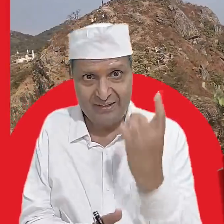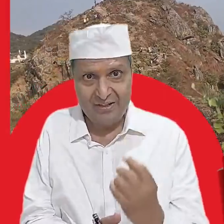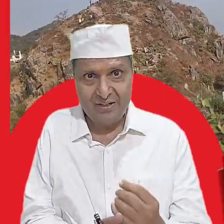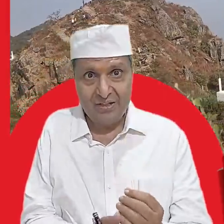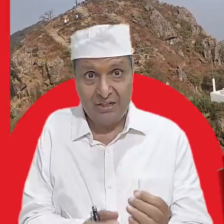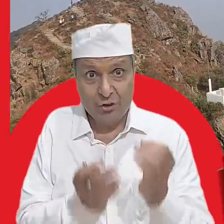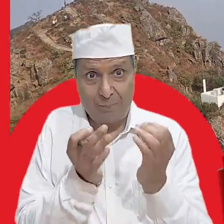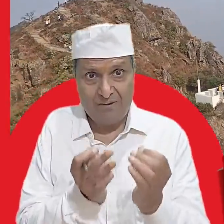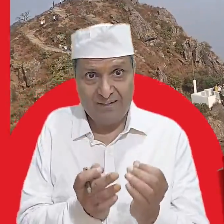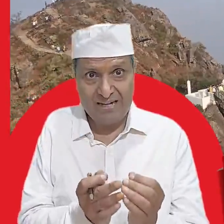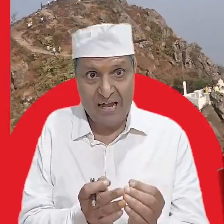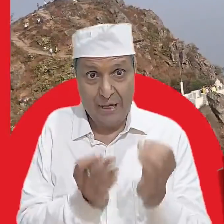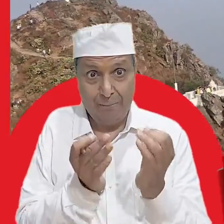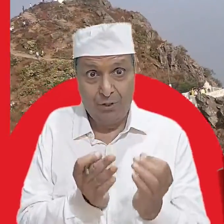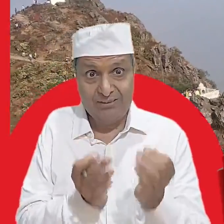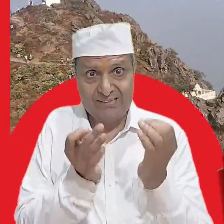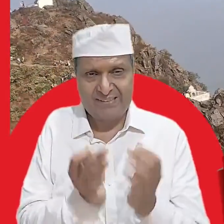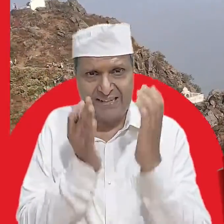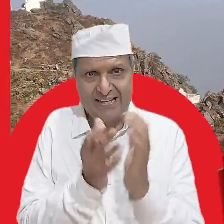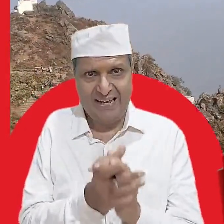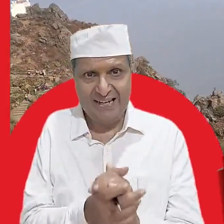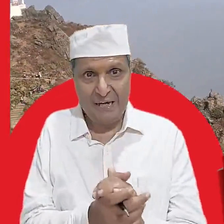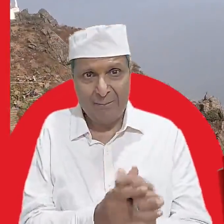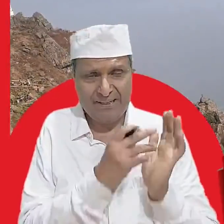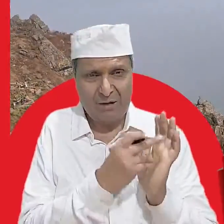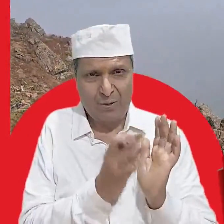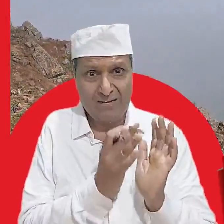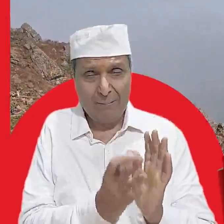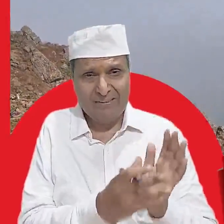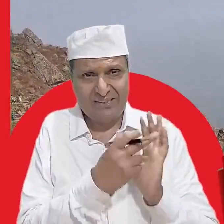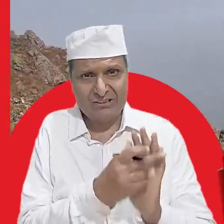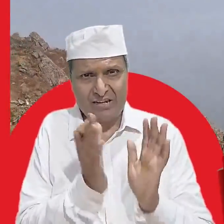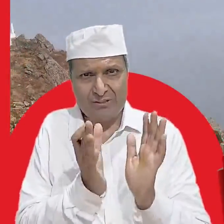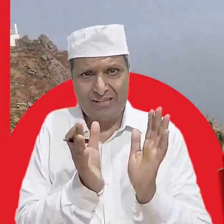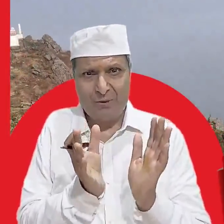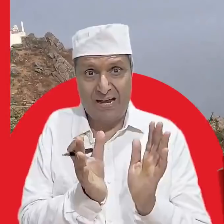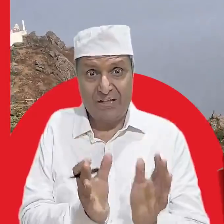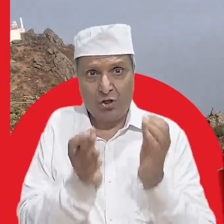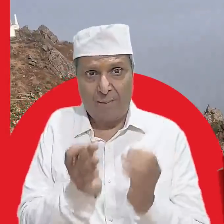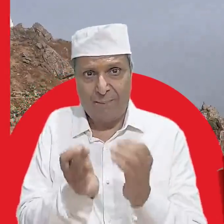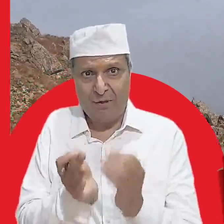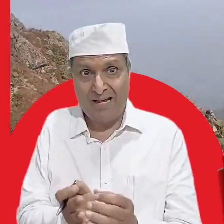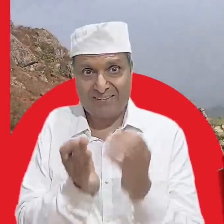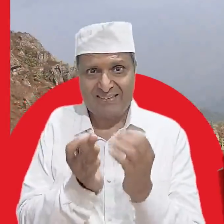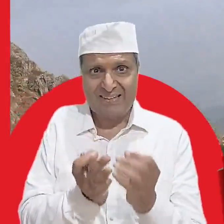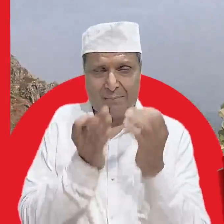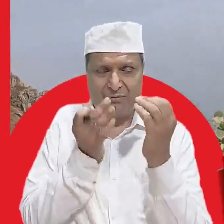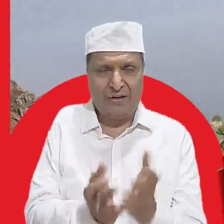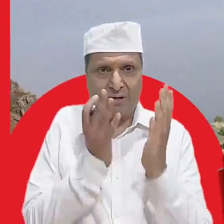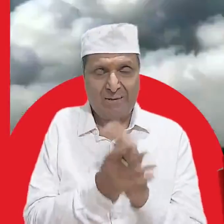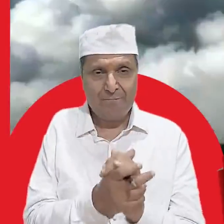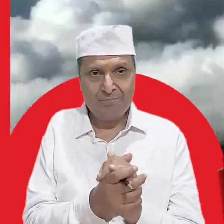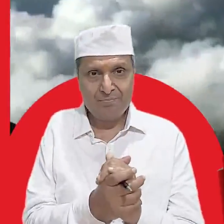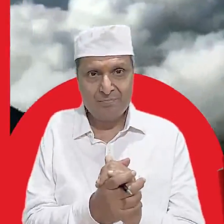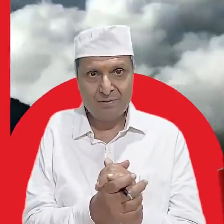रखेंगे, इसको पावन रखने के लिए पूरी तरह सजग रहेंगे। पर क्या हुआ, पिछले 10 सालों से यही हो रहा है जो अब भी हो रहा है, 48 घंटे बाद